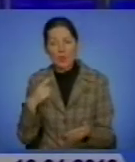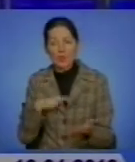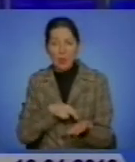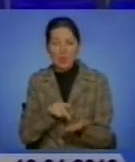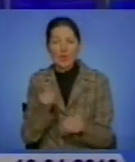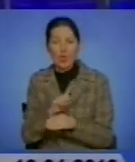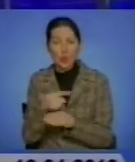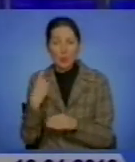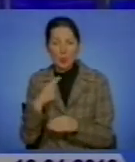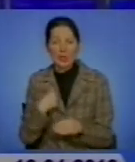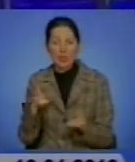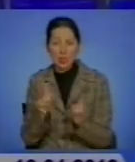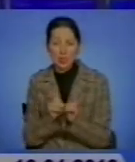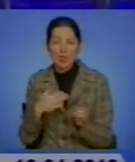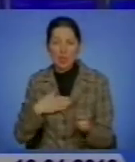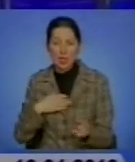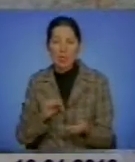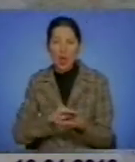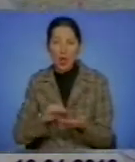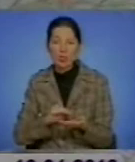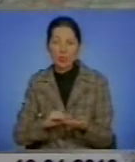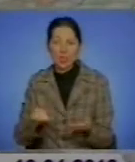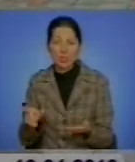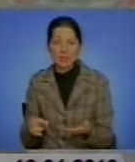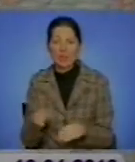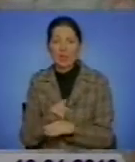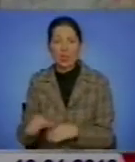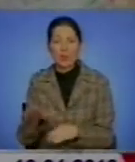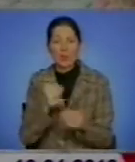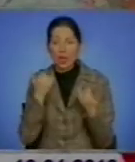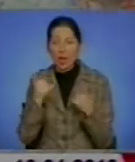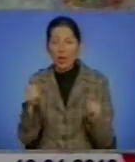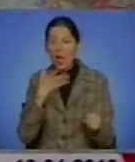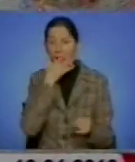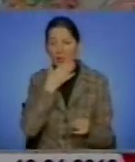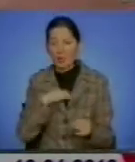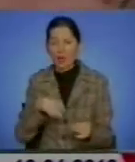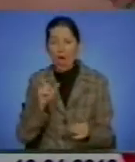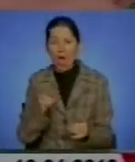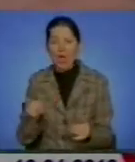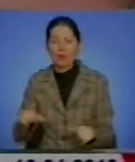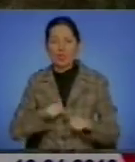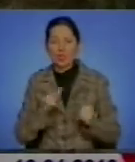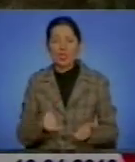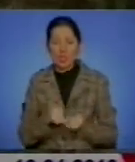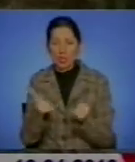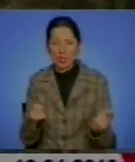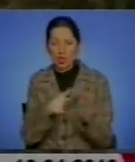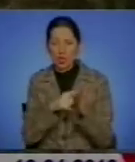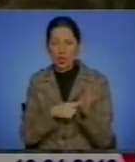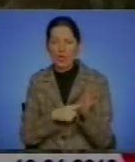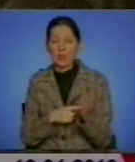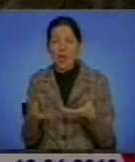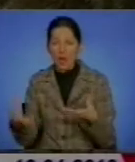де й зустріли наших кореспондентів. Тернопільщина вразила красою, а люди – щирістю. Діляться враженнями